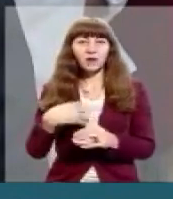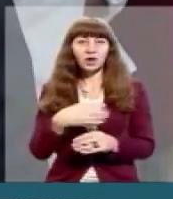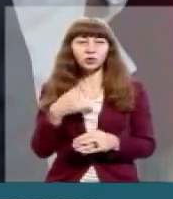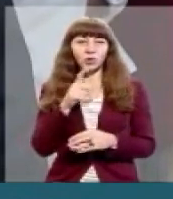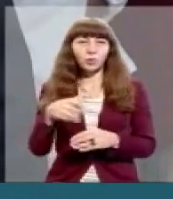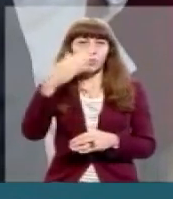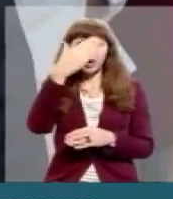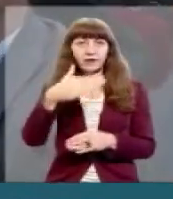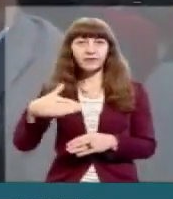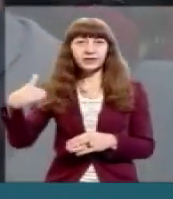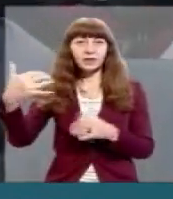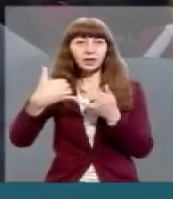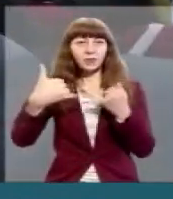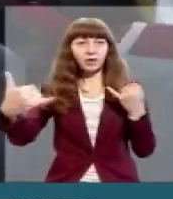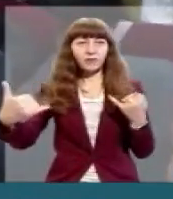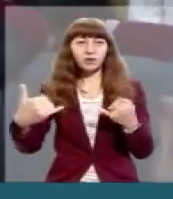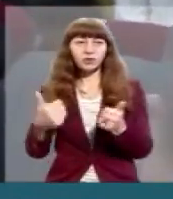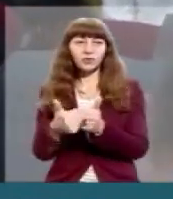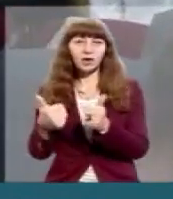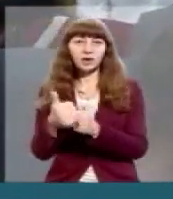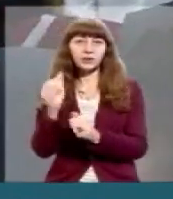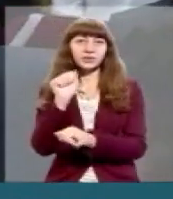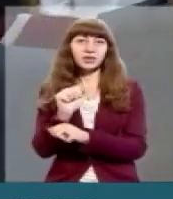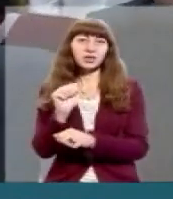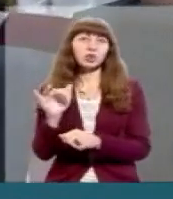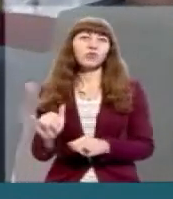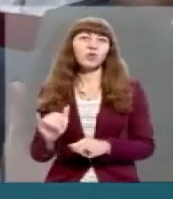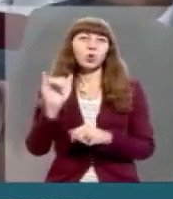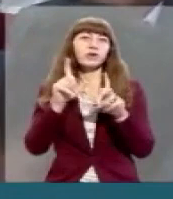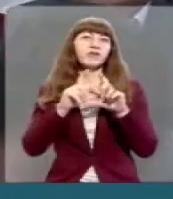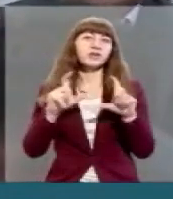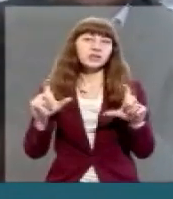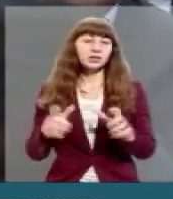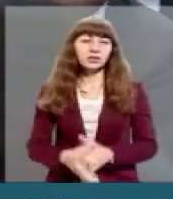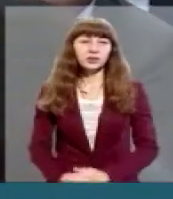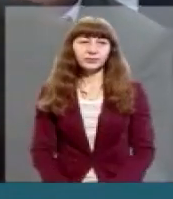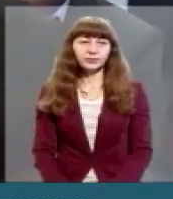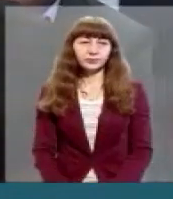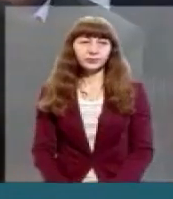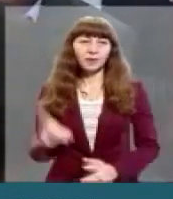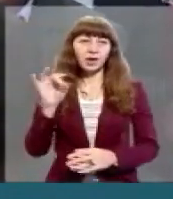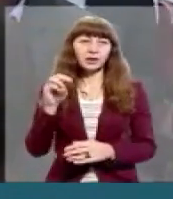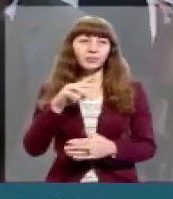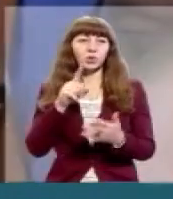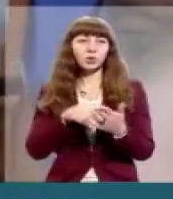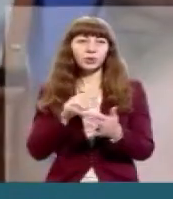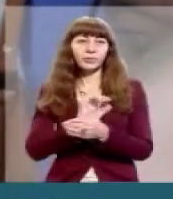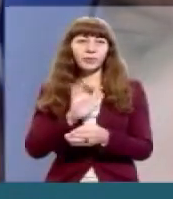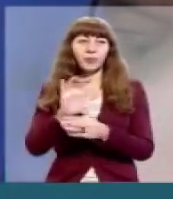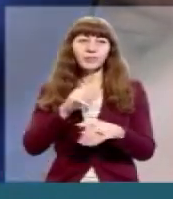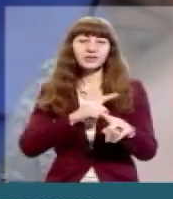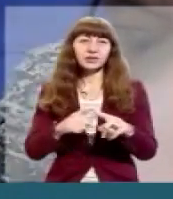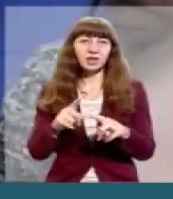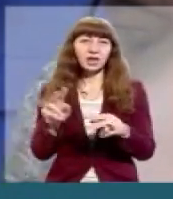университет аялдамасының жанында электр желілерінің салбырауы байқалады. Қала әкімі қысқа мерзімде сымдарды ретке келтіруді тапсырды. Бұдан бөлек